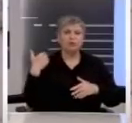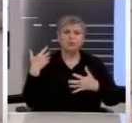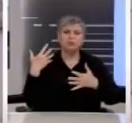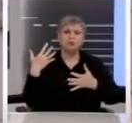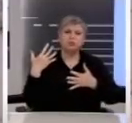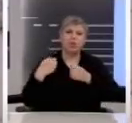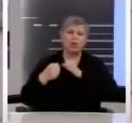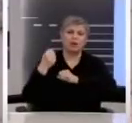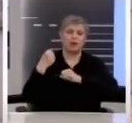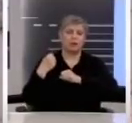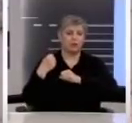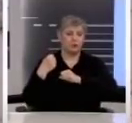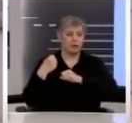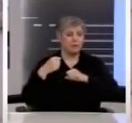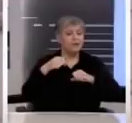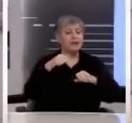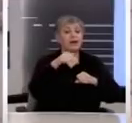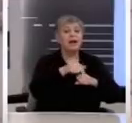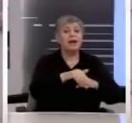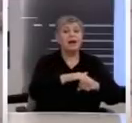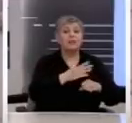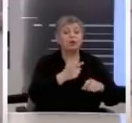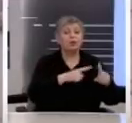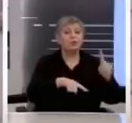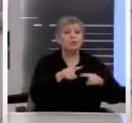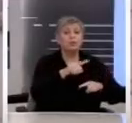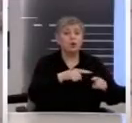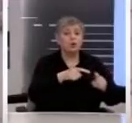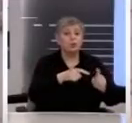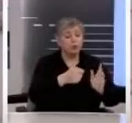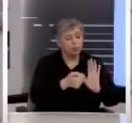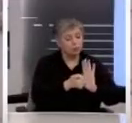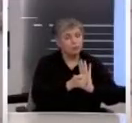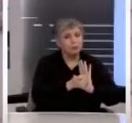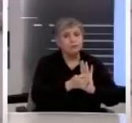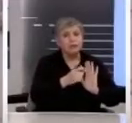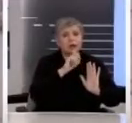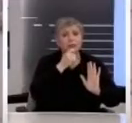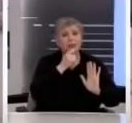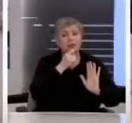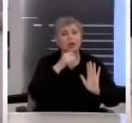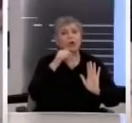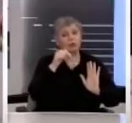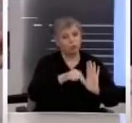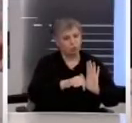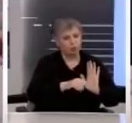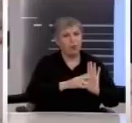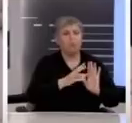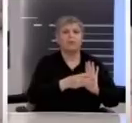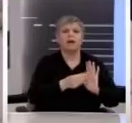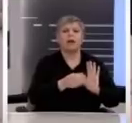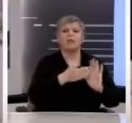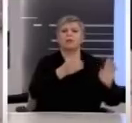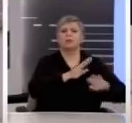Η αρχή η οποία τα έχει χαρακτηρίσει και μόνο η ίδια η αρχή, εν προκειμένου το ΓΕΘΑ,